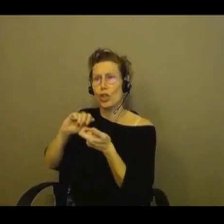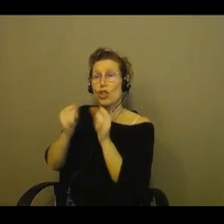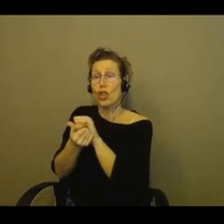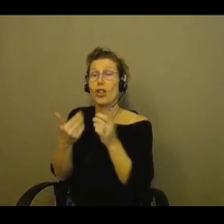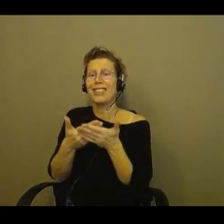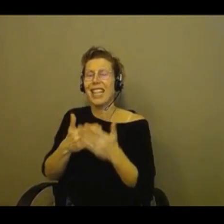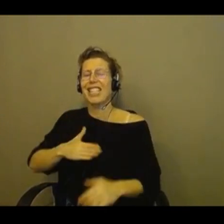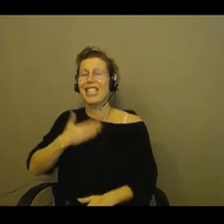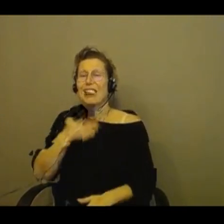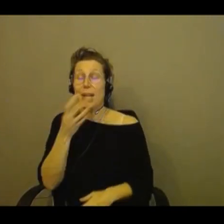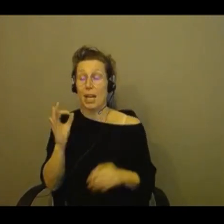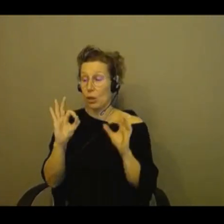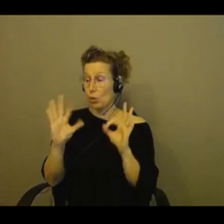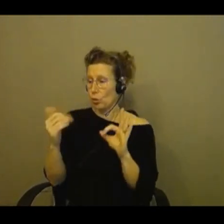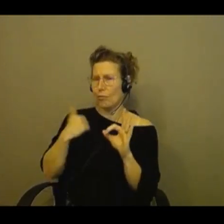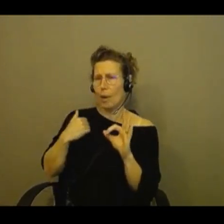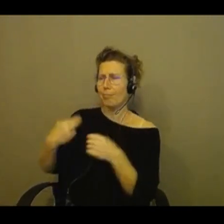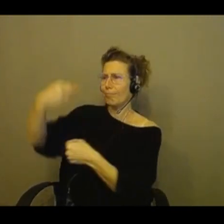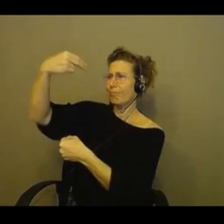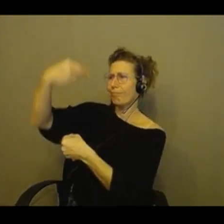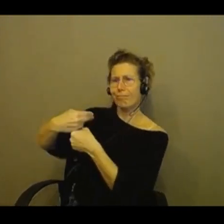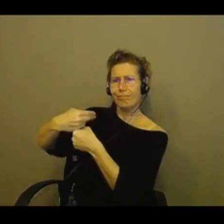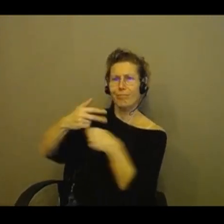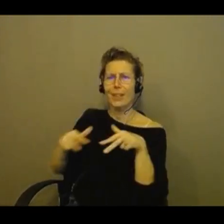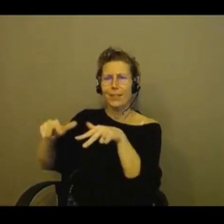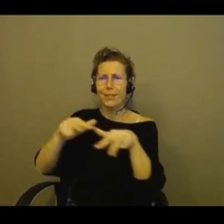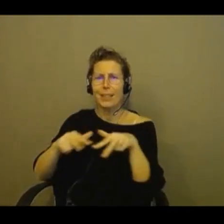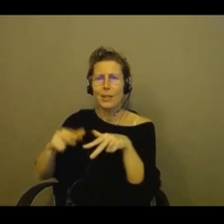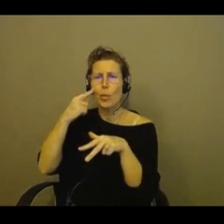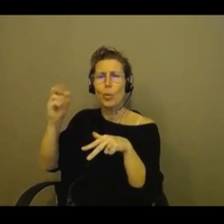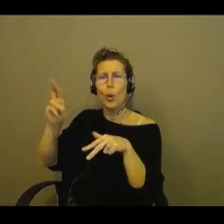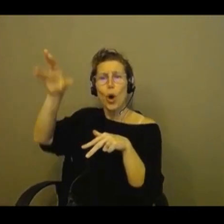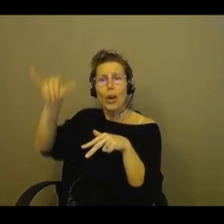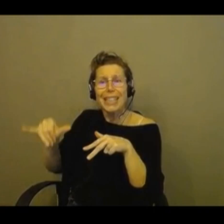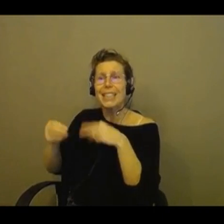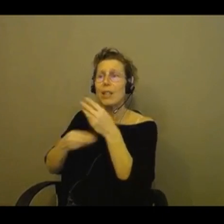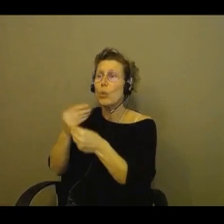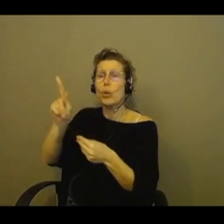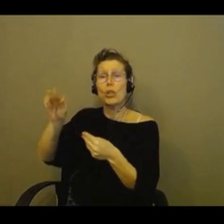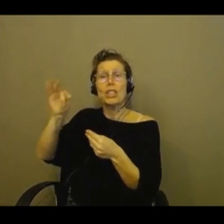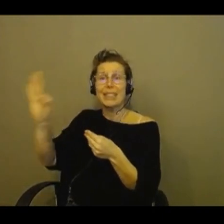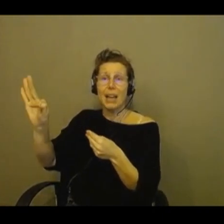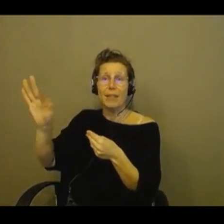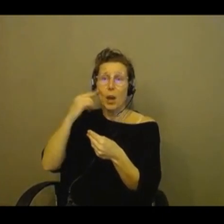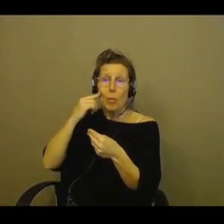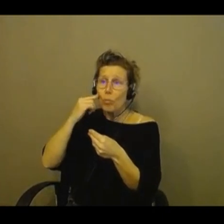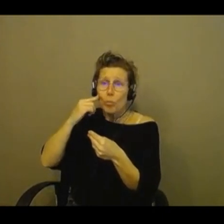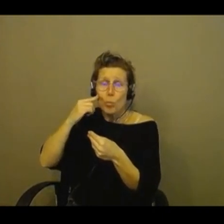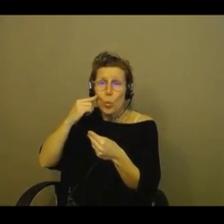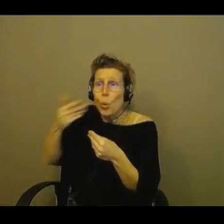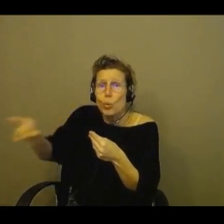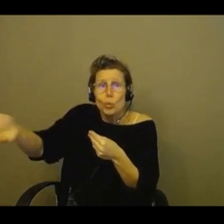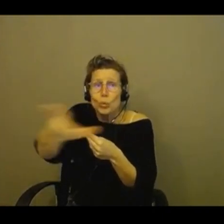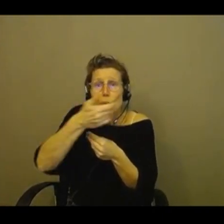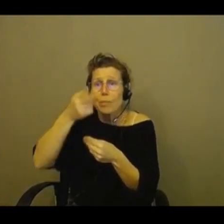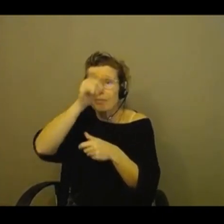Orly, pour GSF, justement pour toutes ces personnes qui nous accompagnent. Parce que je pense que le petit souci dans tout ça, c'est qu'il y a un turnover